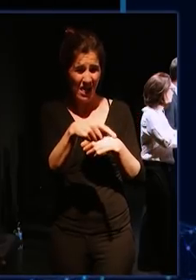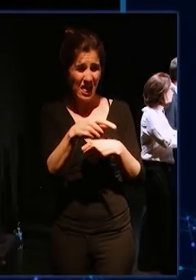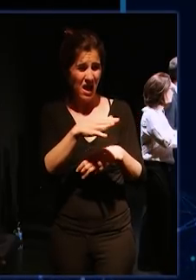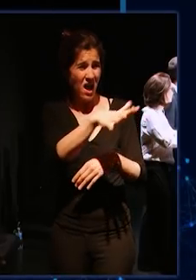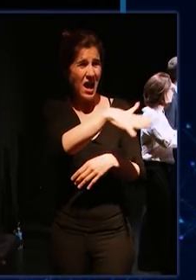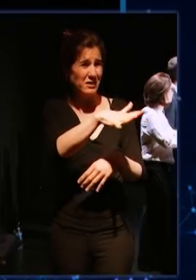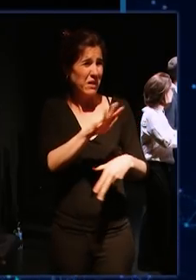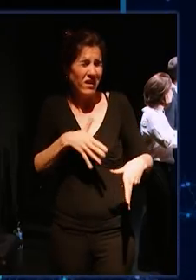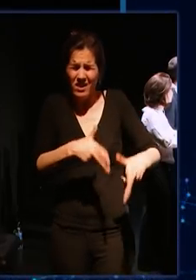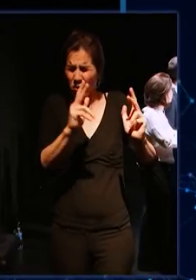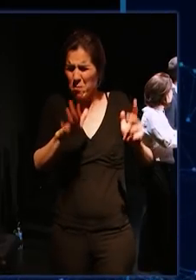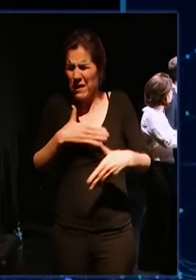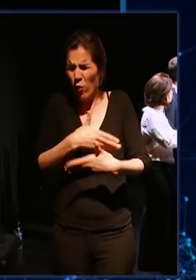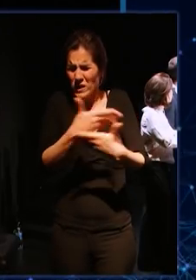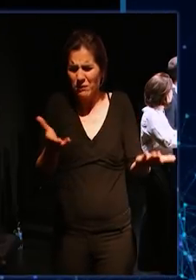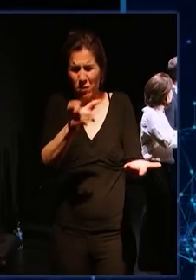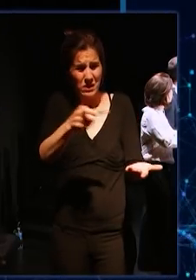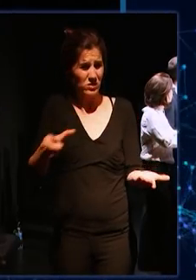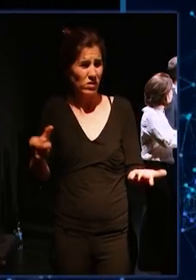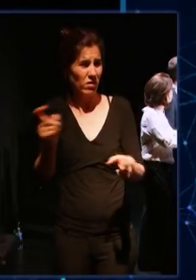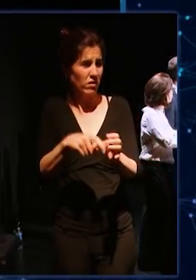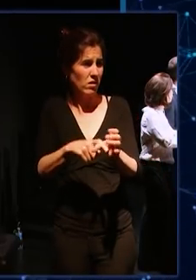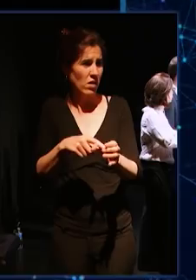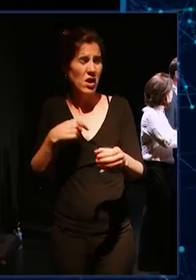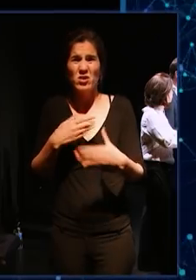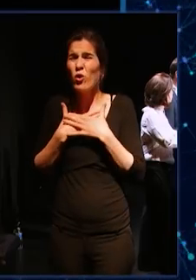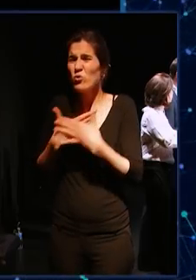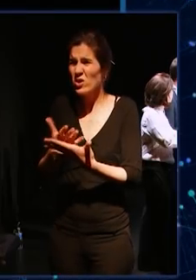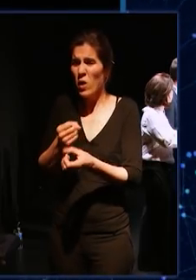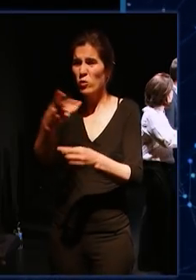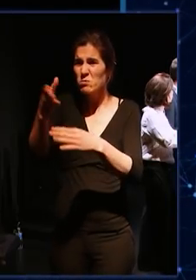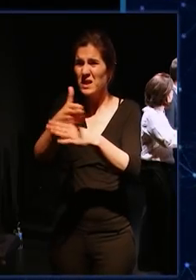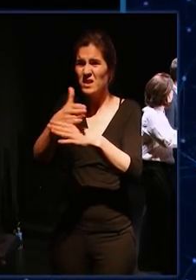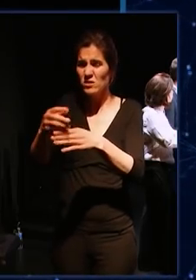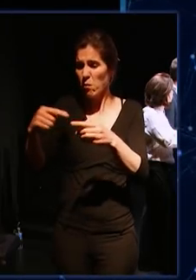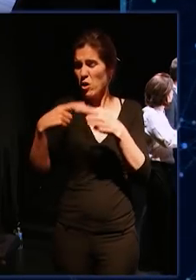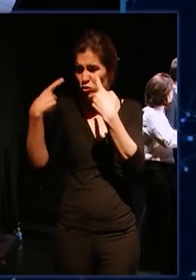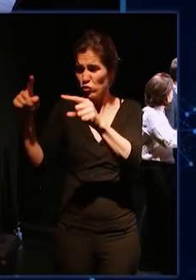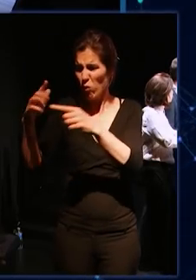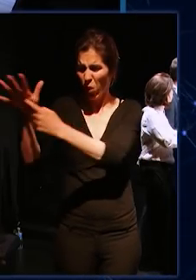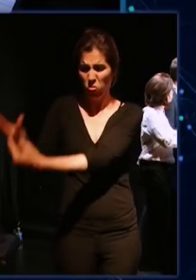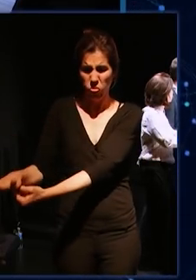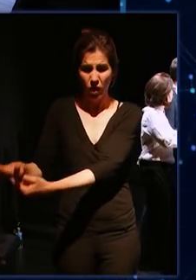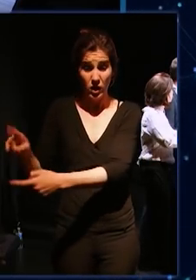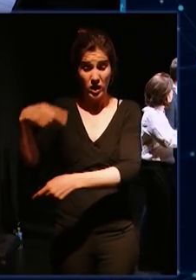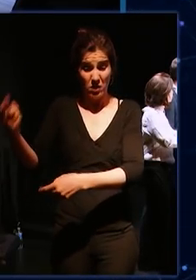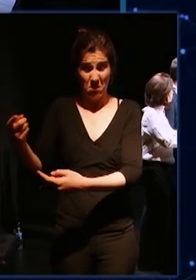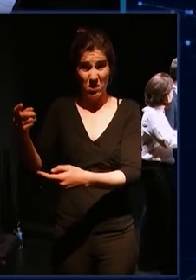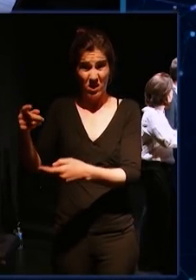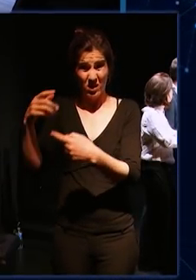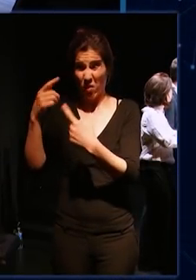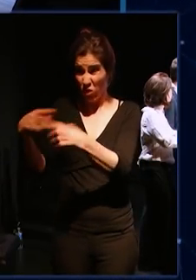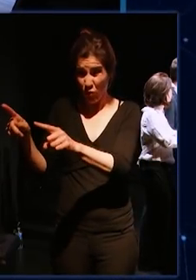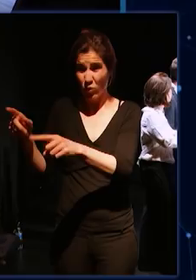que altres partits se n'apartin sols de la cultura i després, des de fora estant, diguin que fem cultura per uns